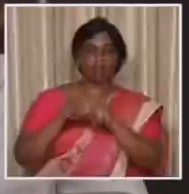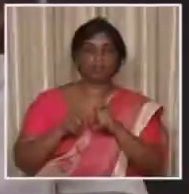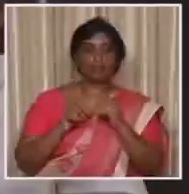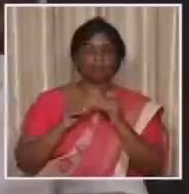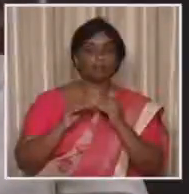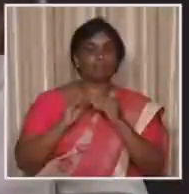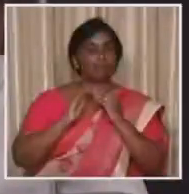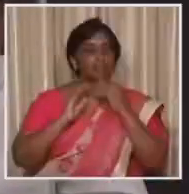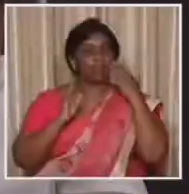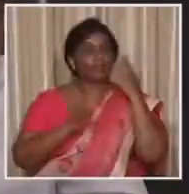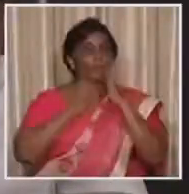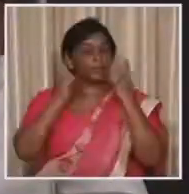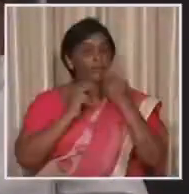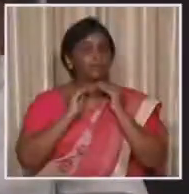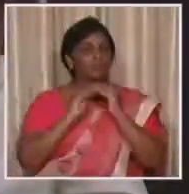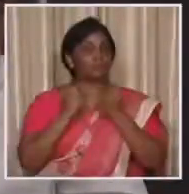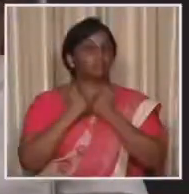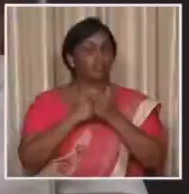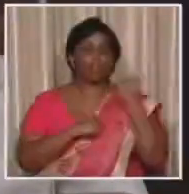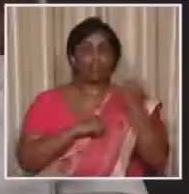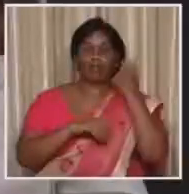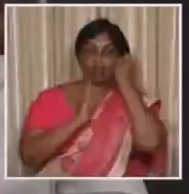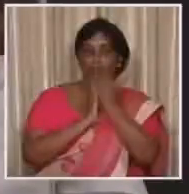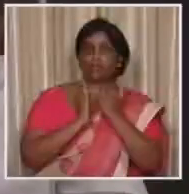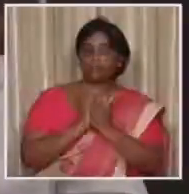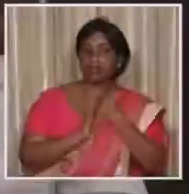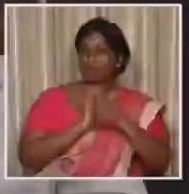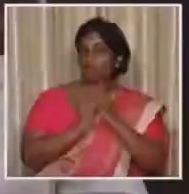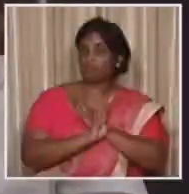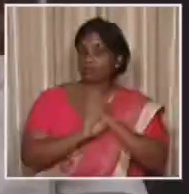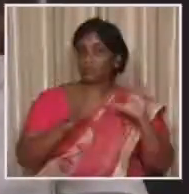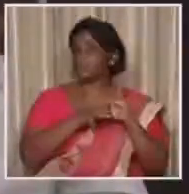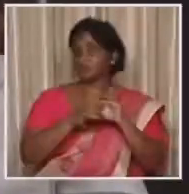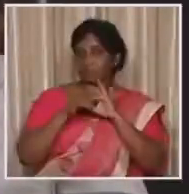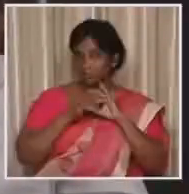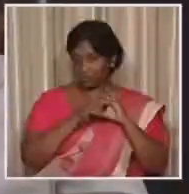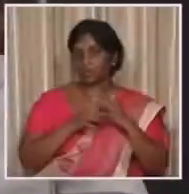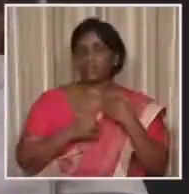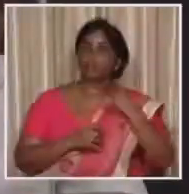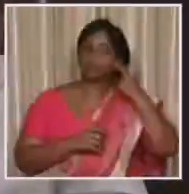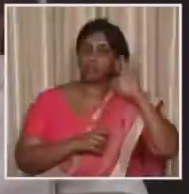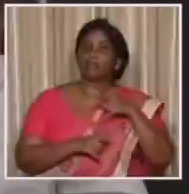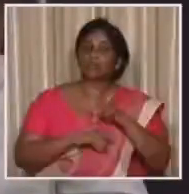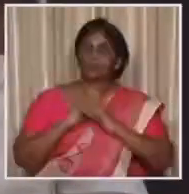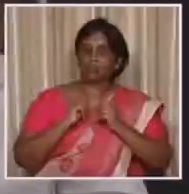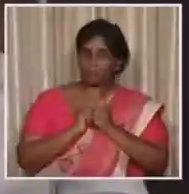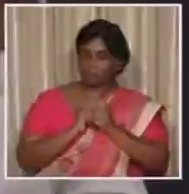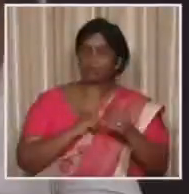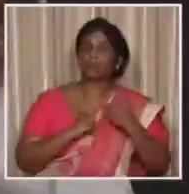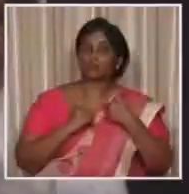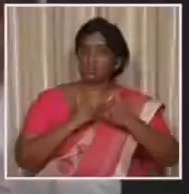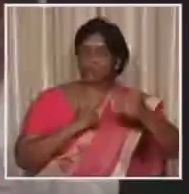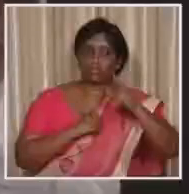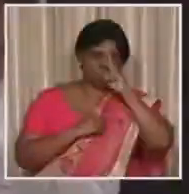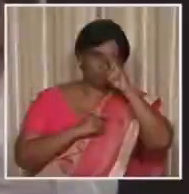homestay sadana sanchara karmaantara gena aluth weda pilala ganna lanka visala network ekak thiyena api vishwas karana e weda pilalat api idiri